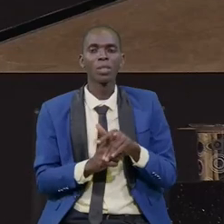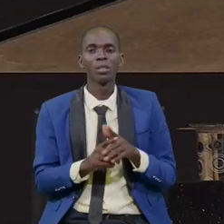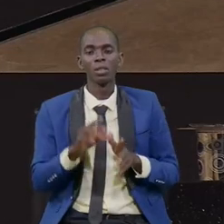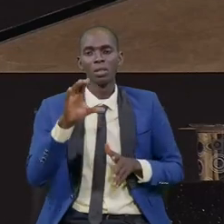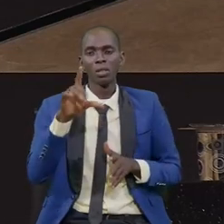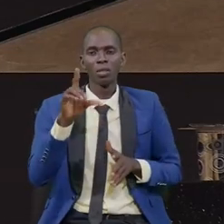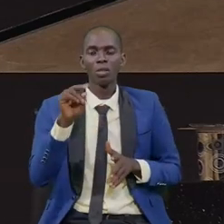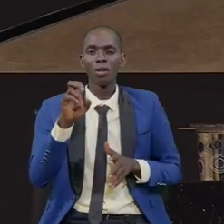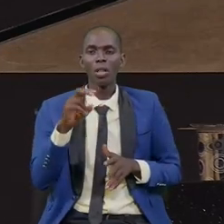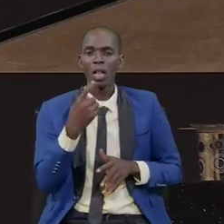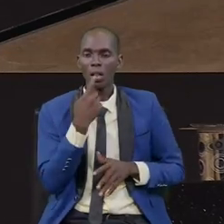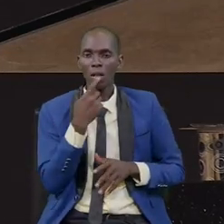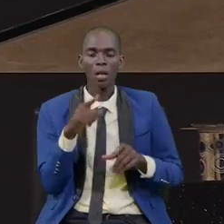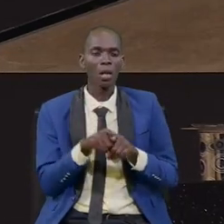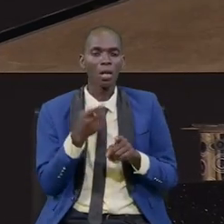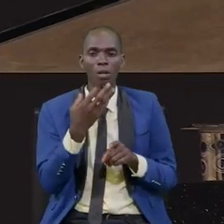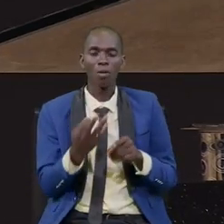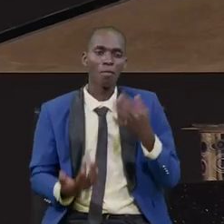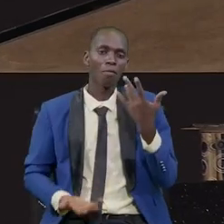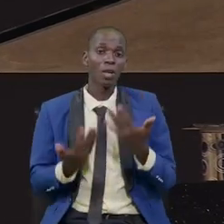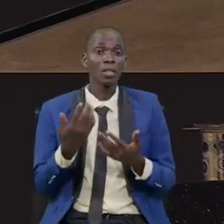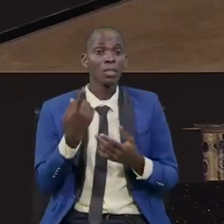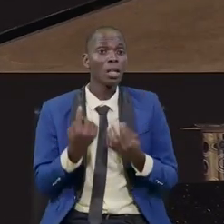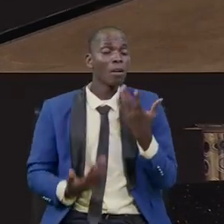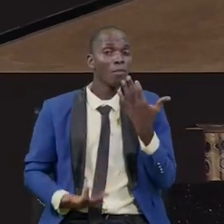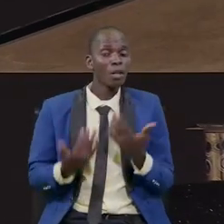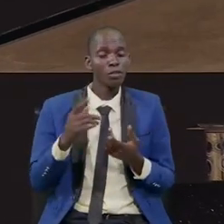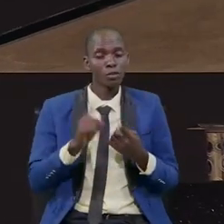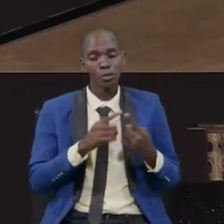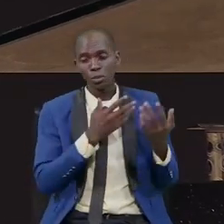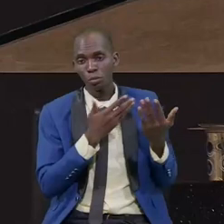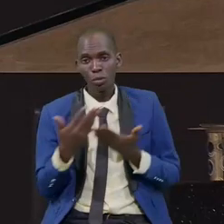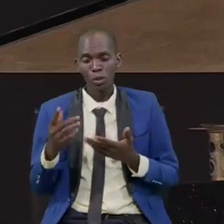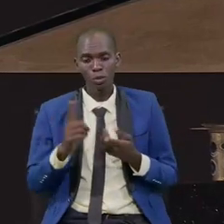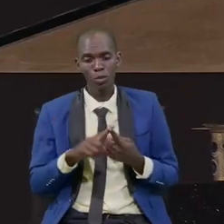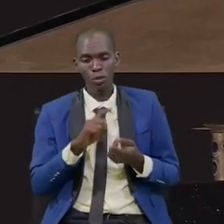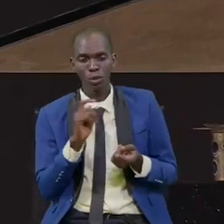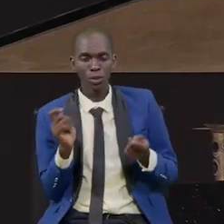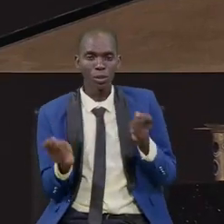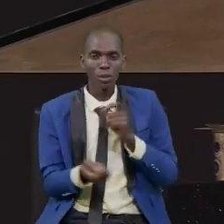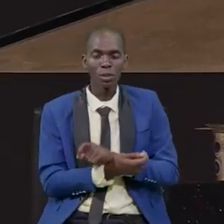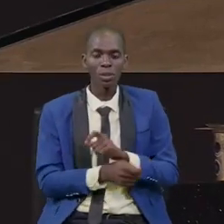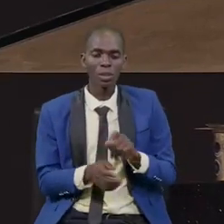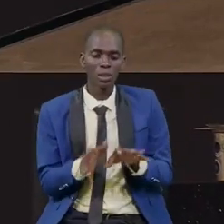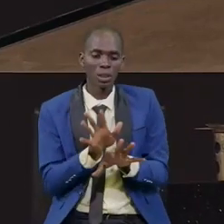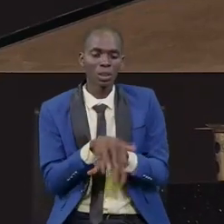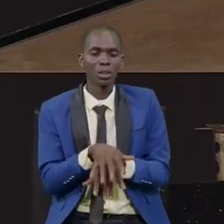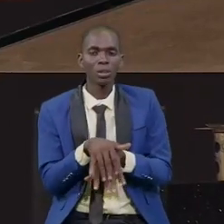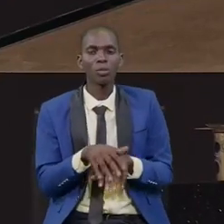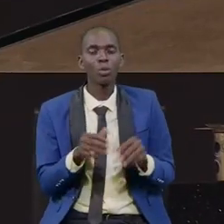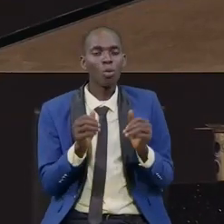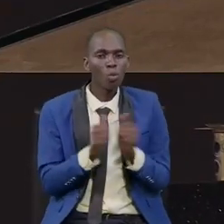langues semblables à des langues de feu. Le feu qui doit amener, remplacer la